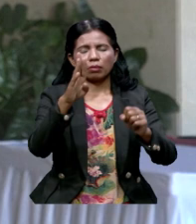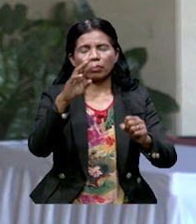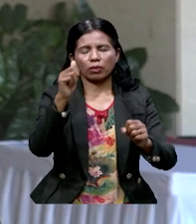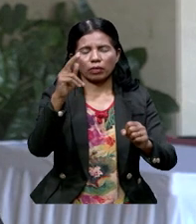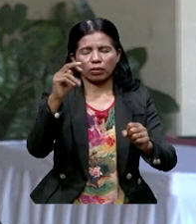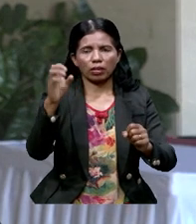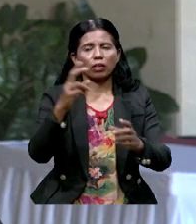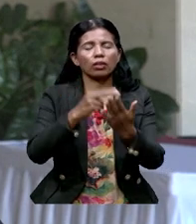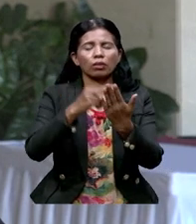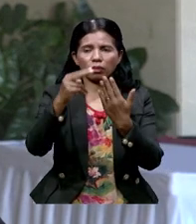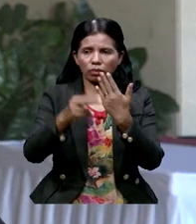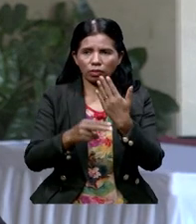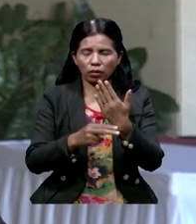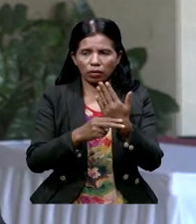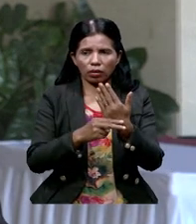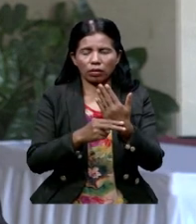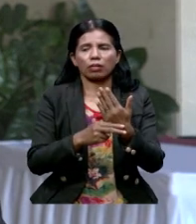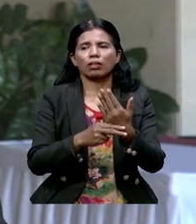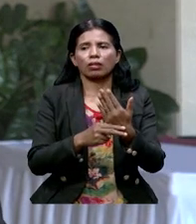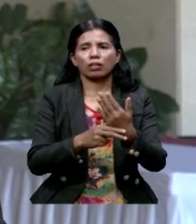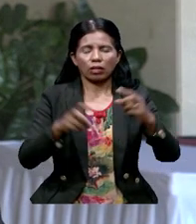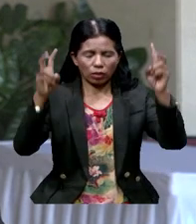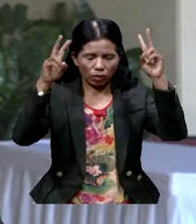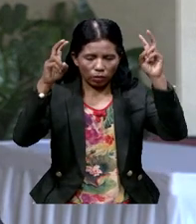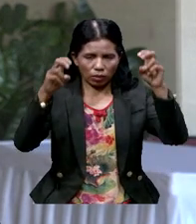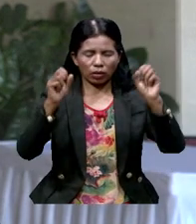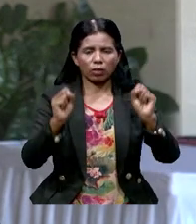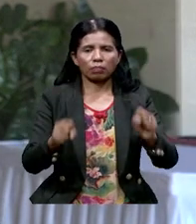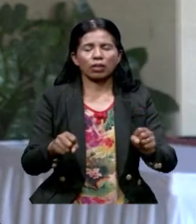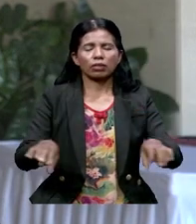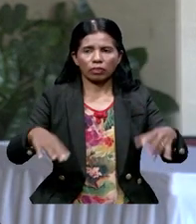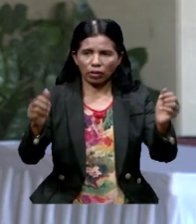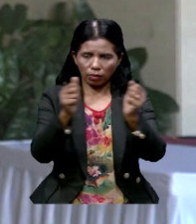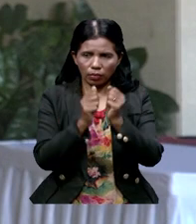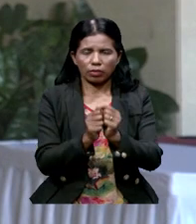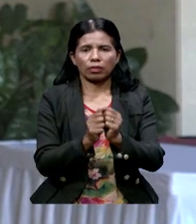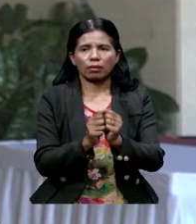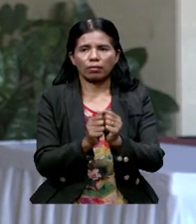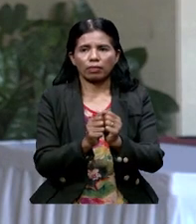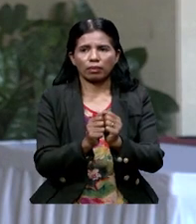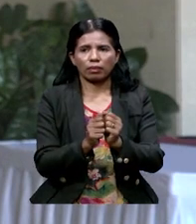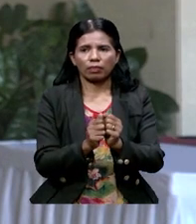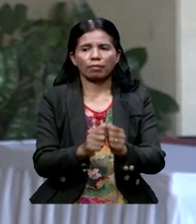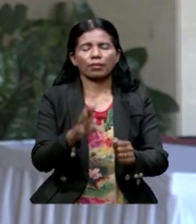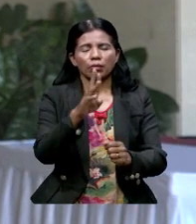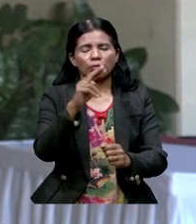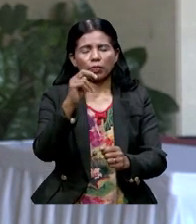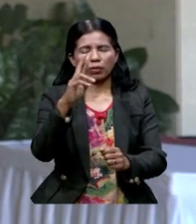lepas, isu apa topik-topik ini telah dibincangkan dan Brunei